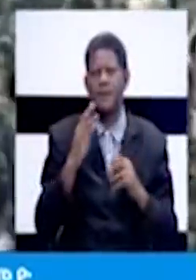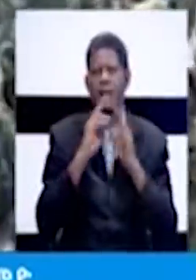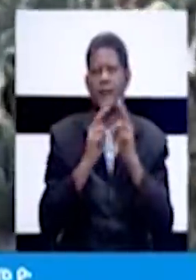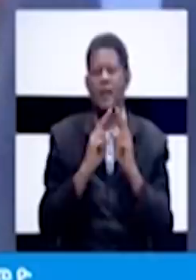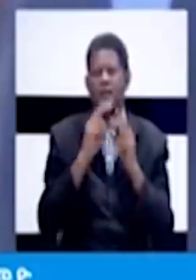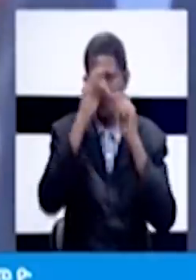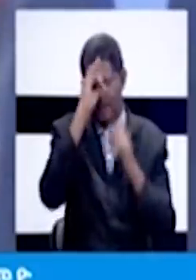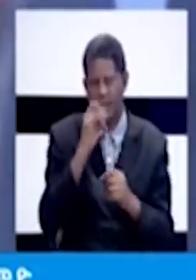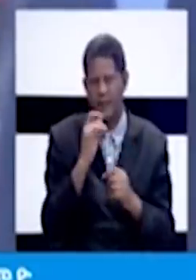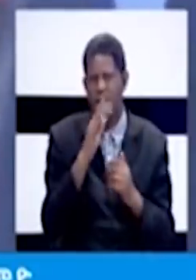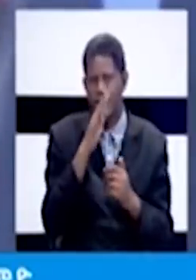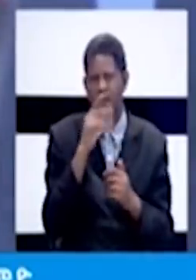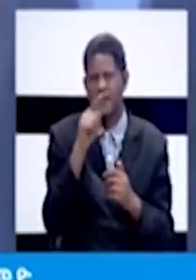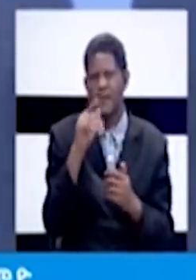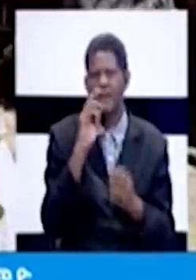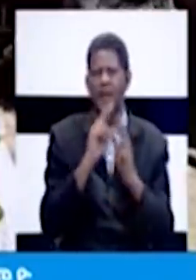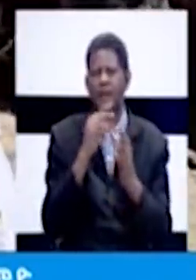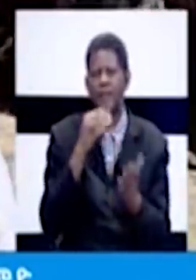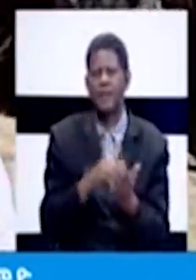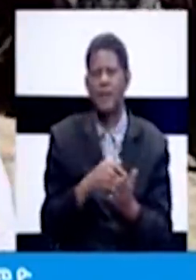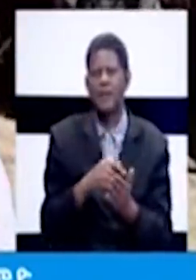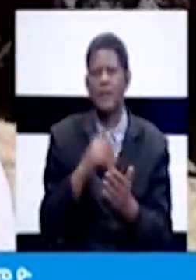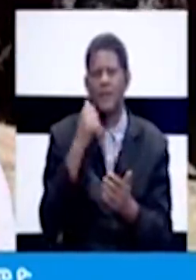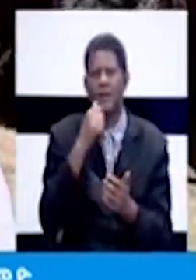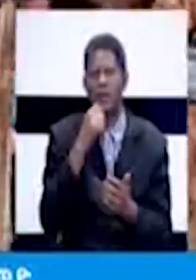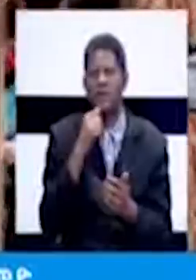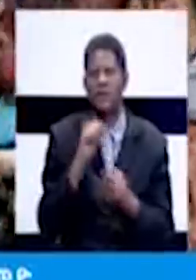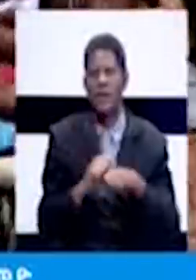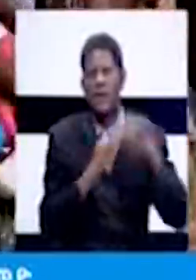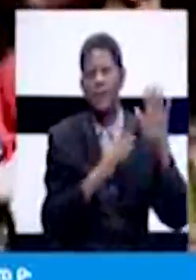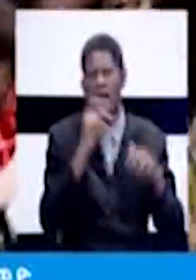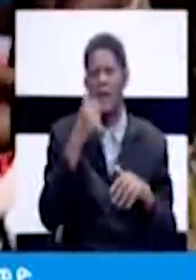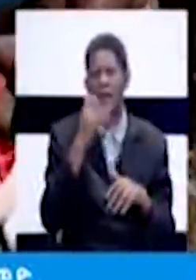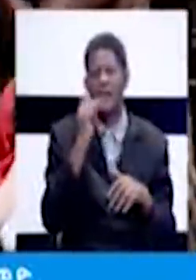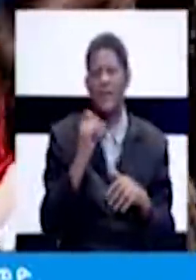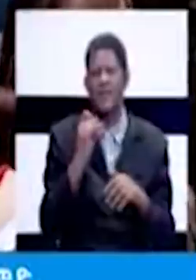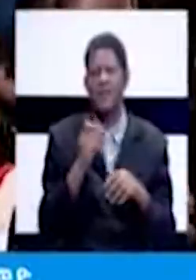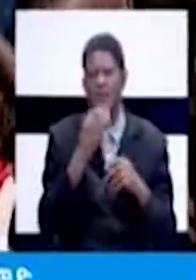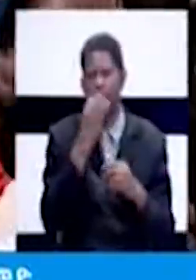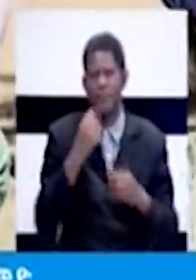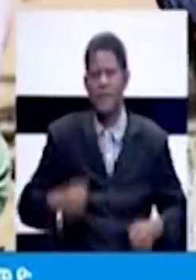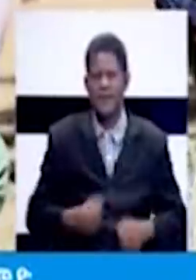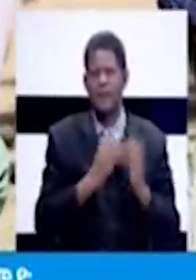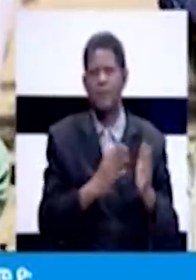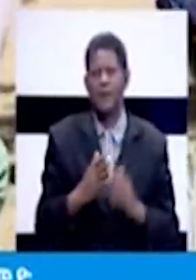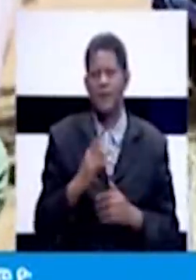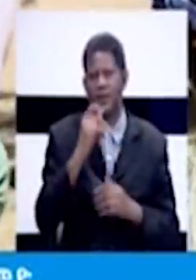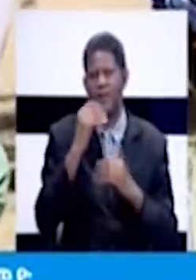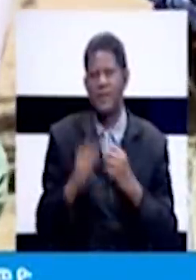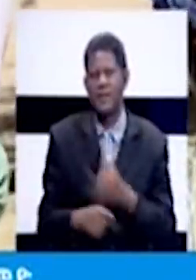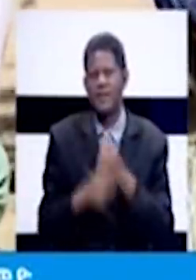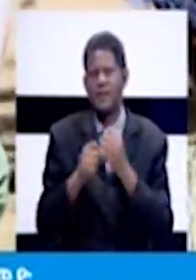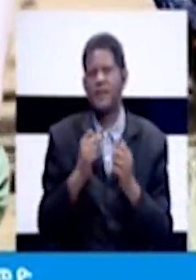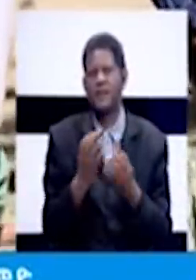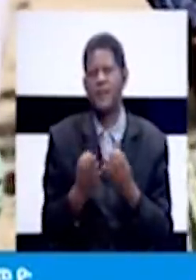عديتاتن وعروتاتن تگراي نمدغام دقانش وردان بعلاجه عتقن سنقنا مغراب دجننتن يراغصلهم بامني